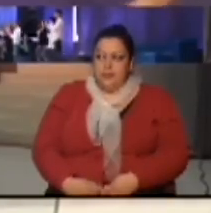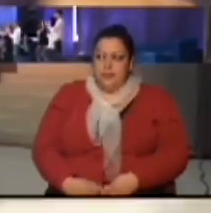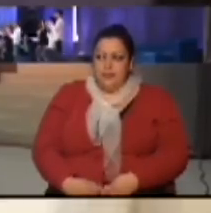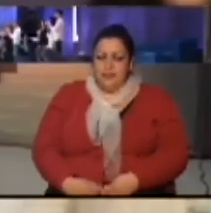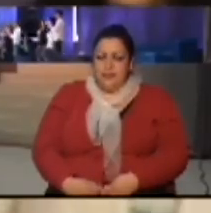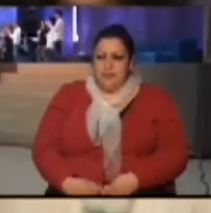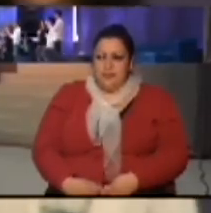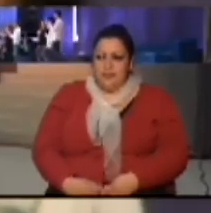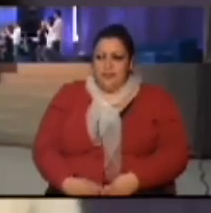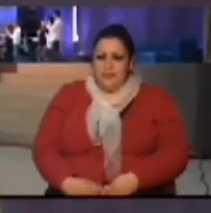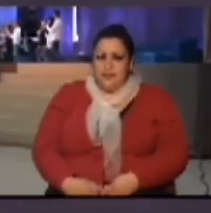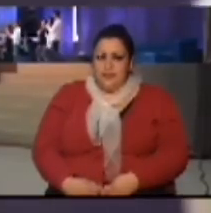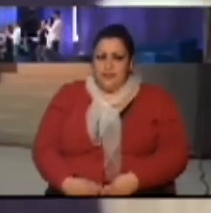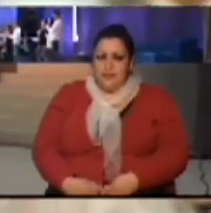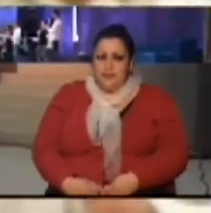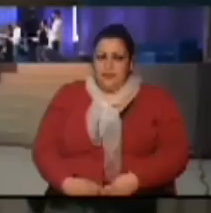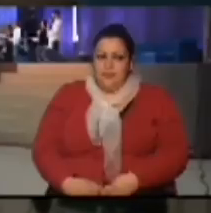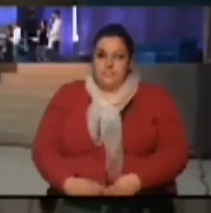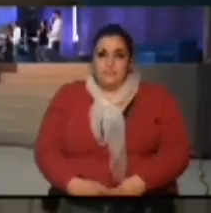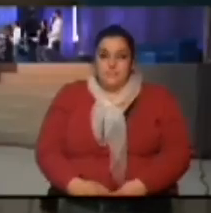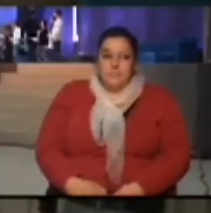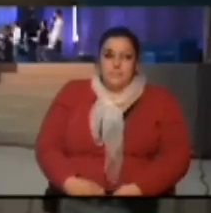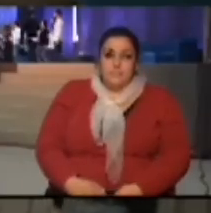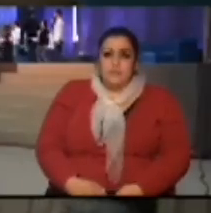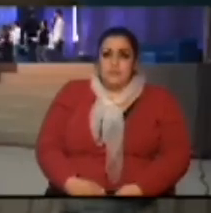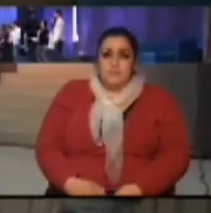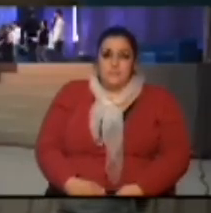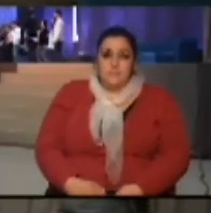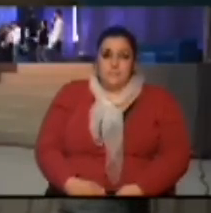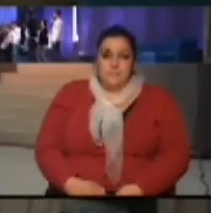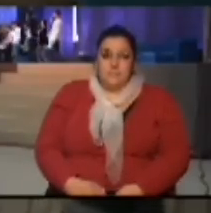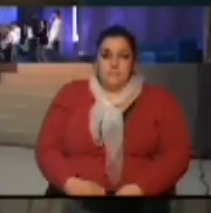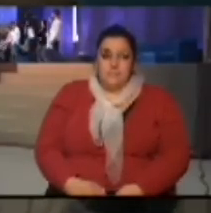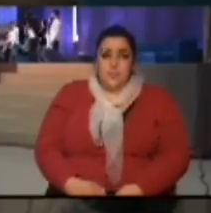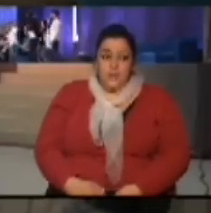շնորհակալ ենք քեզ, կանգնեք մեր ոտքերի վրա, խնդրում եմ, ալելույա,